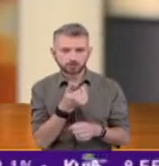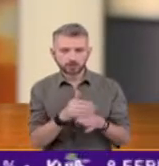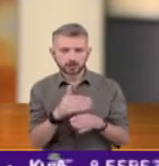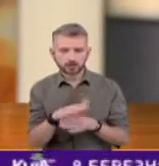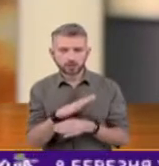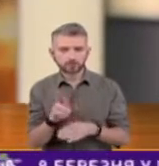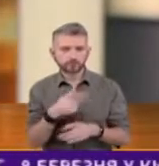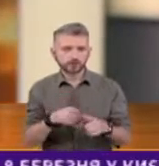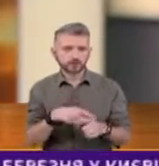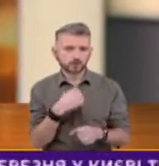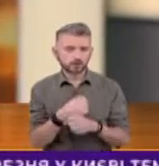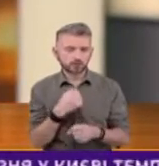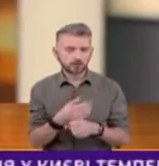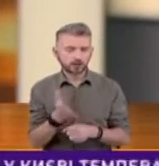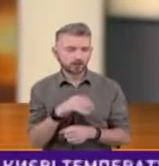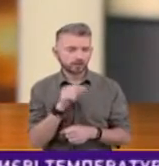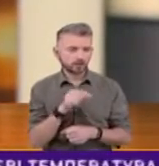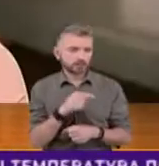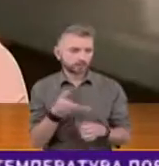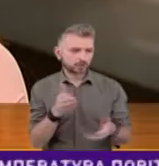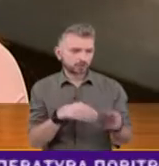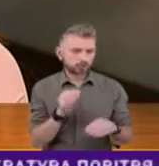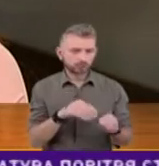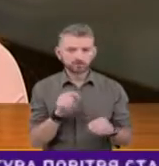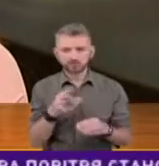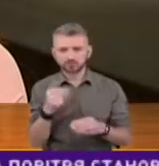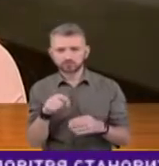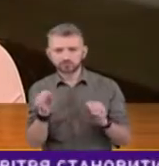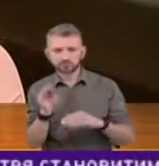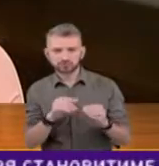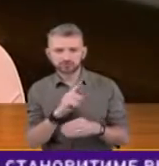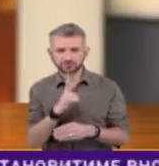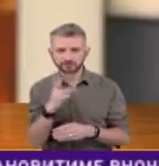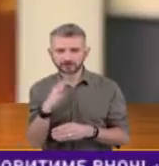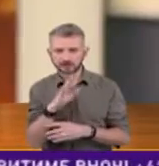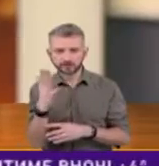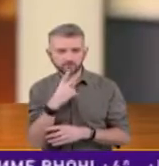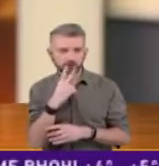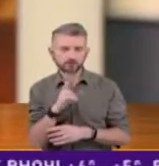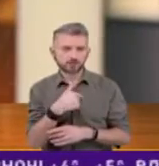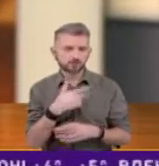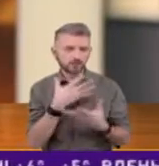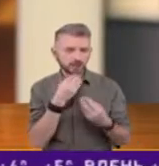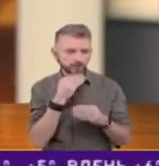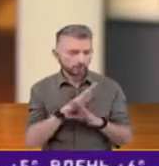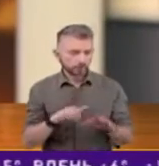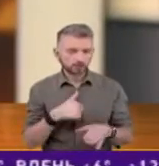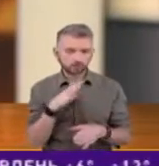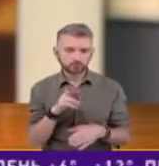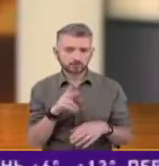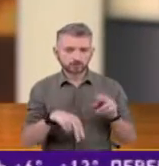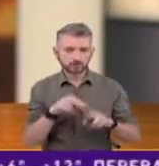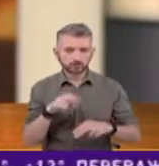це робилось, вибачте, закопати, давайте тут фенку закопаємо, тут якісь пару деревець, і покажемо, як ми красиво робимо. Ні, ми будемо, як